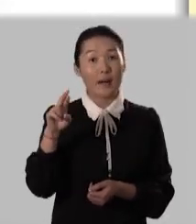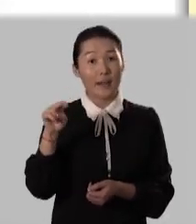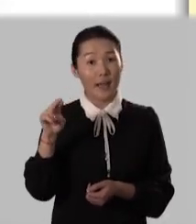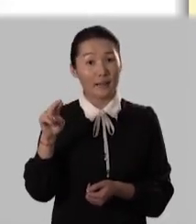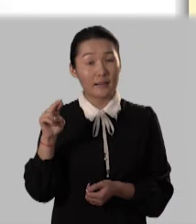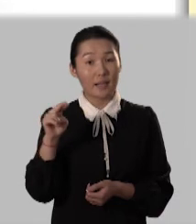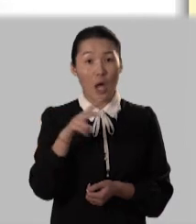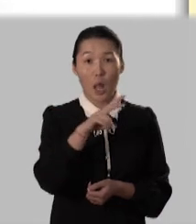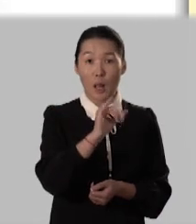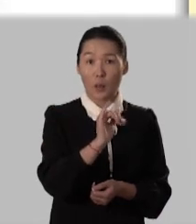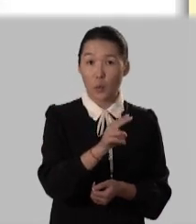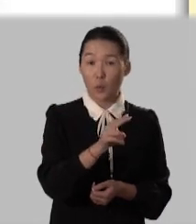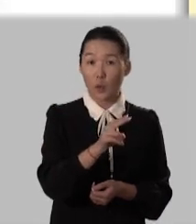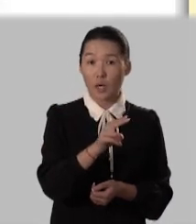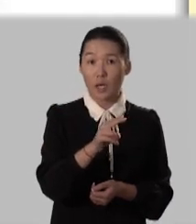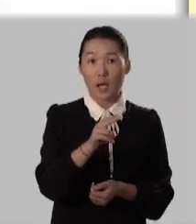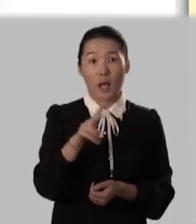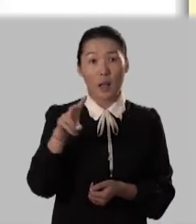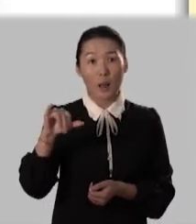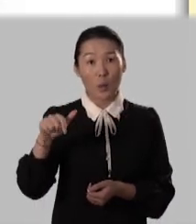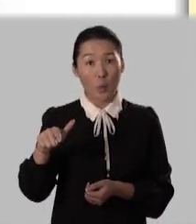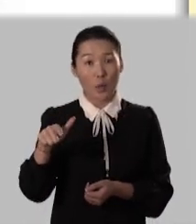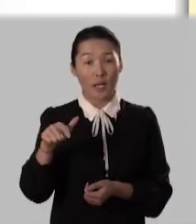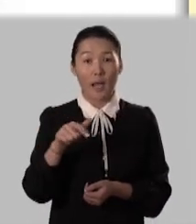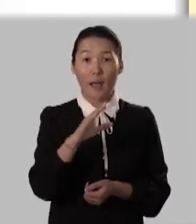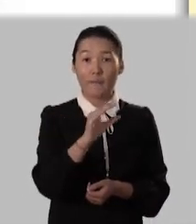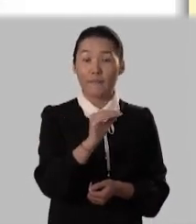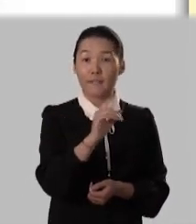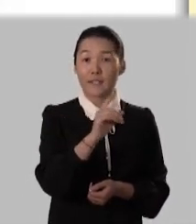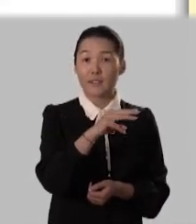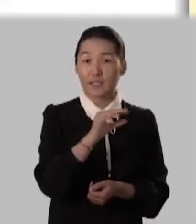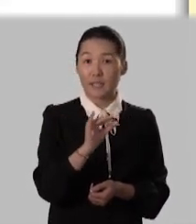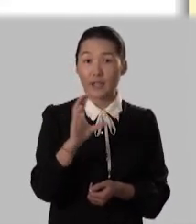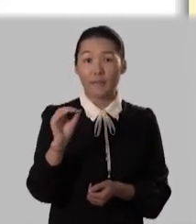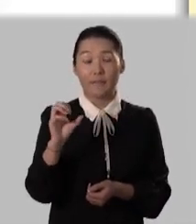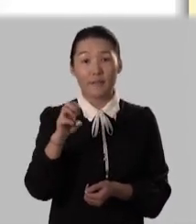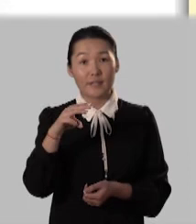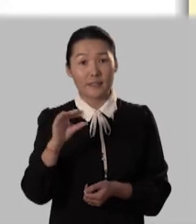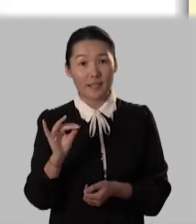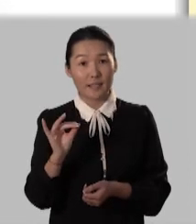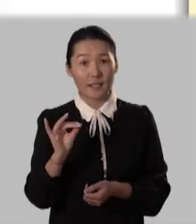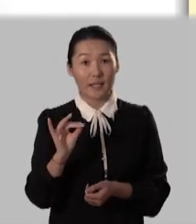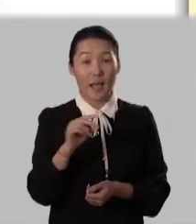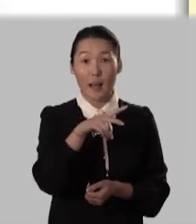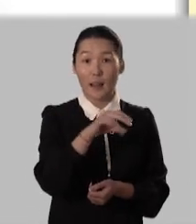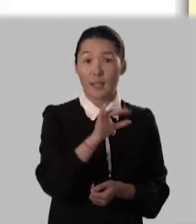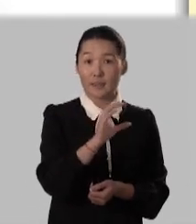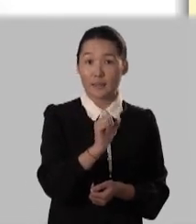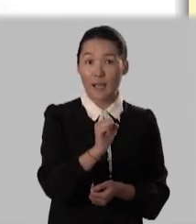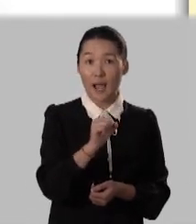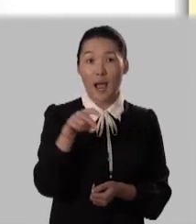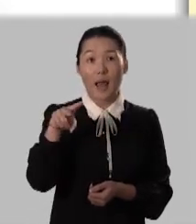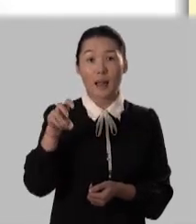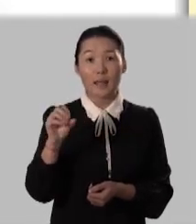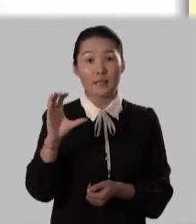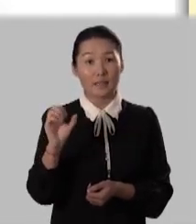лук лук ввести вести лиса лиса